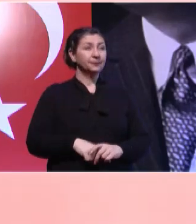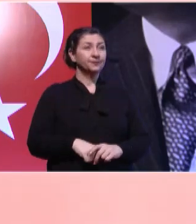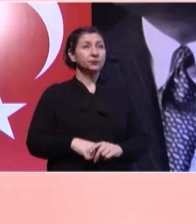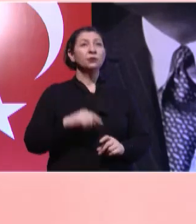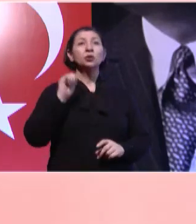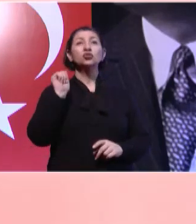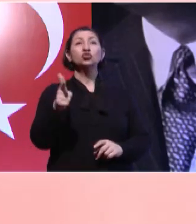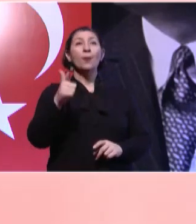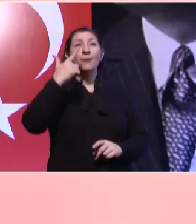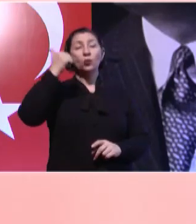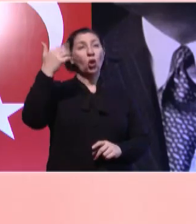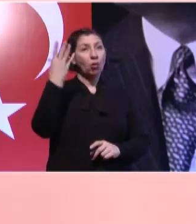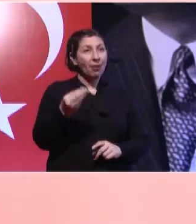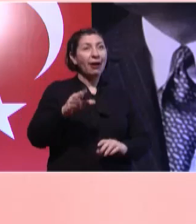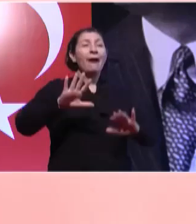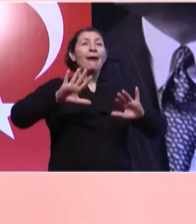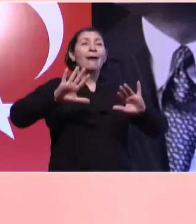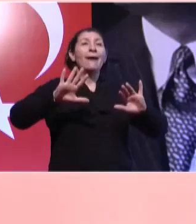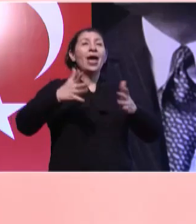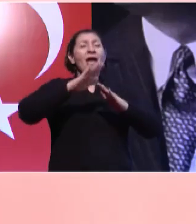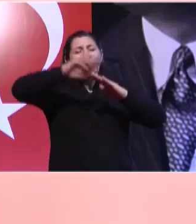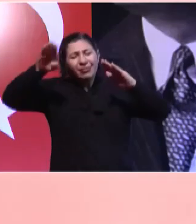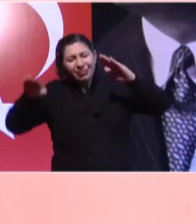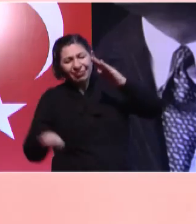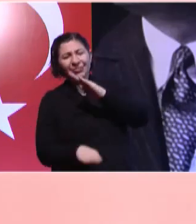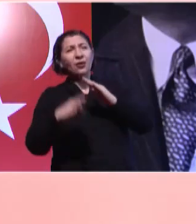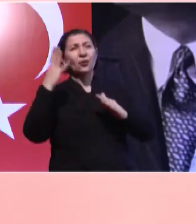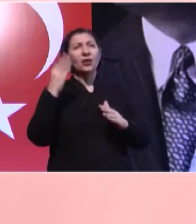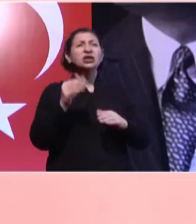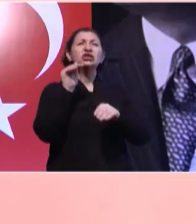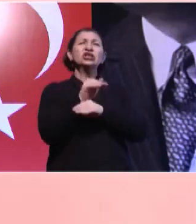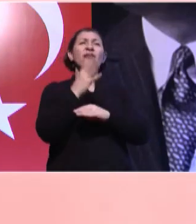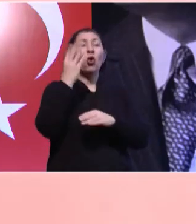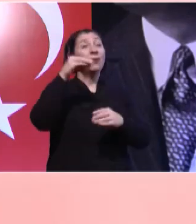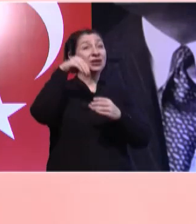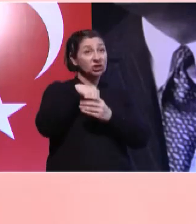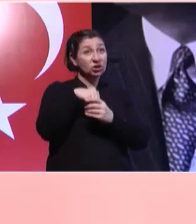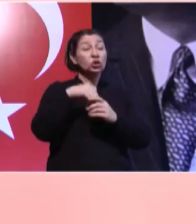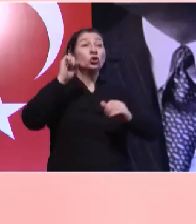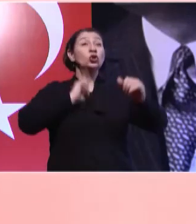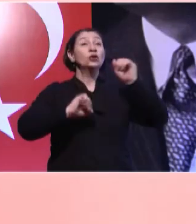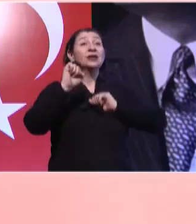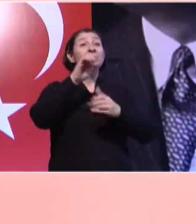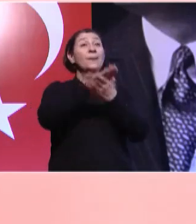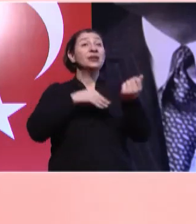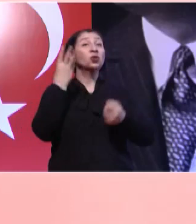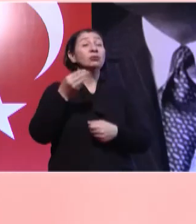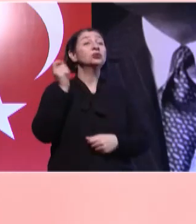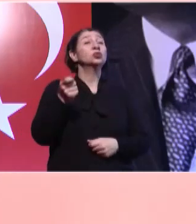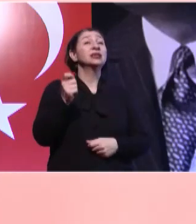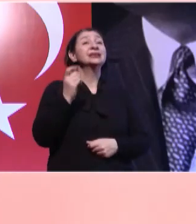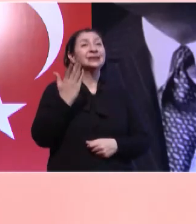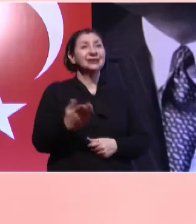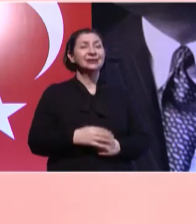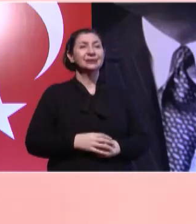şube müdürü olmak veya en alt makam olan şef olmak için üniversiteyi bitirmek zorundasınız.